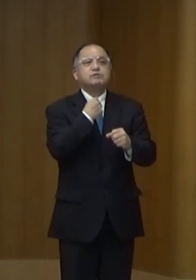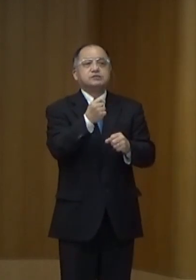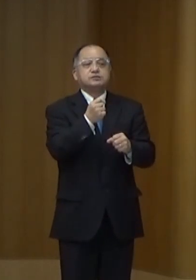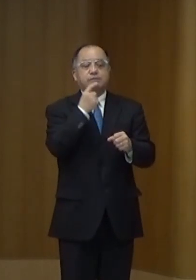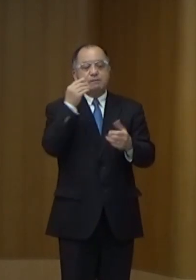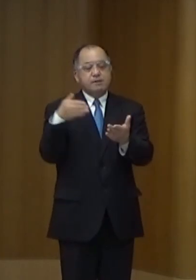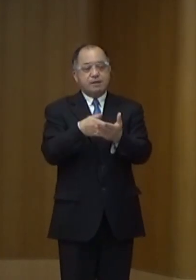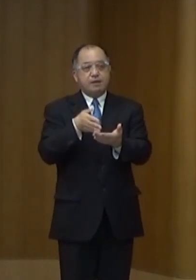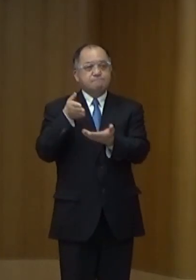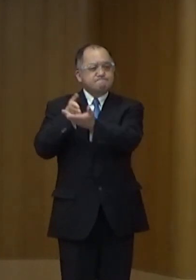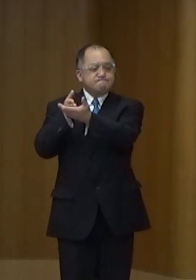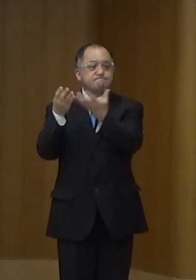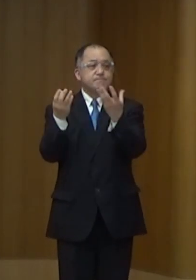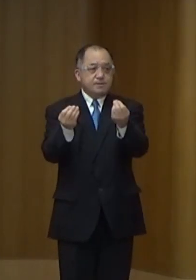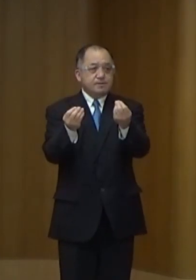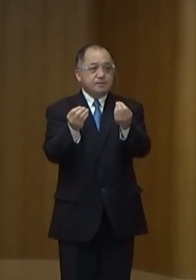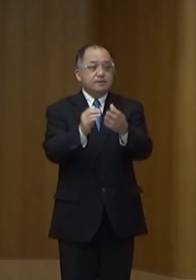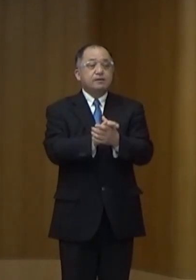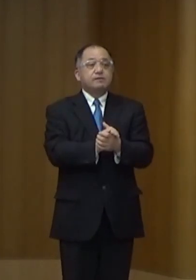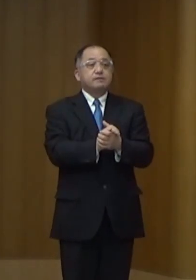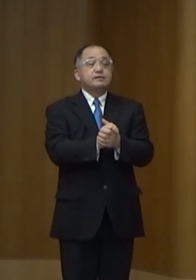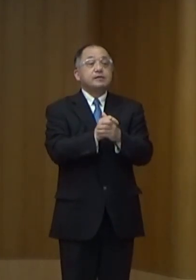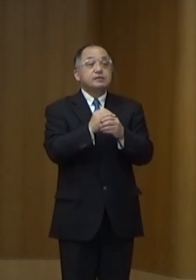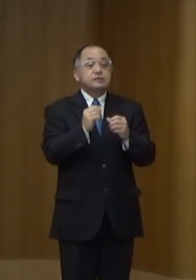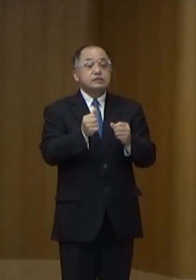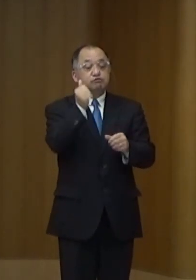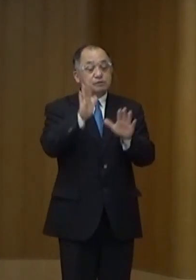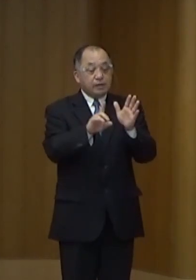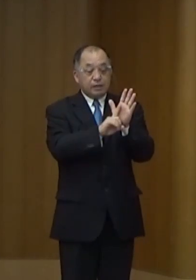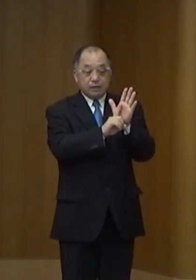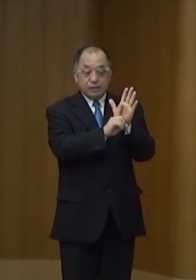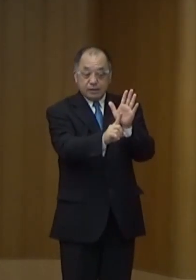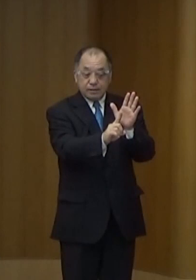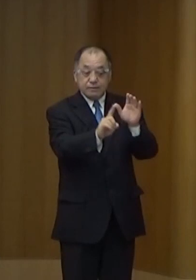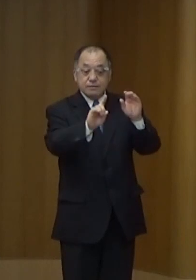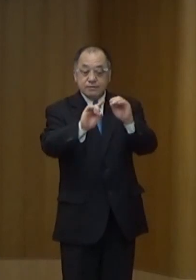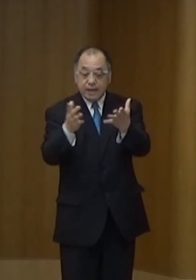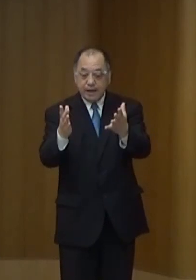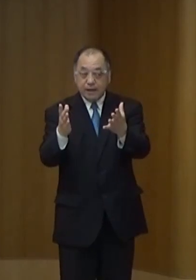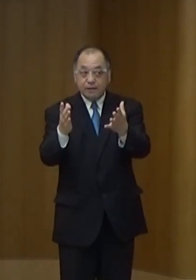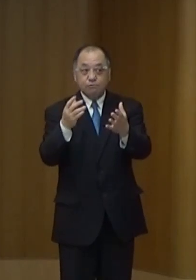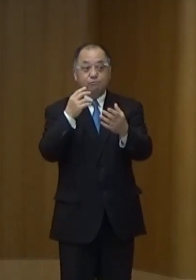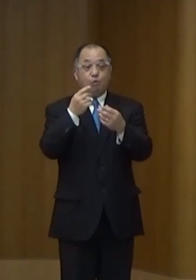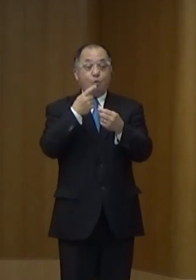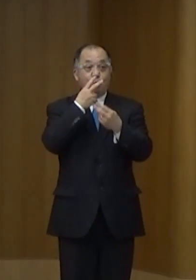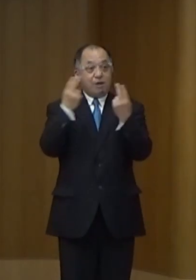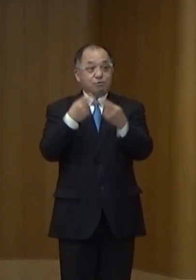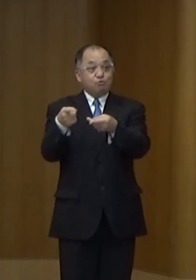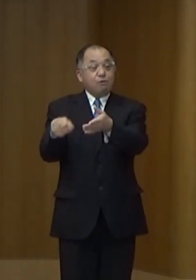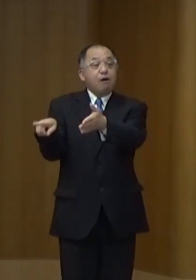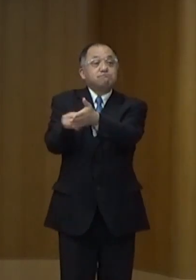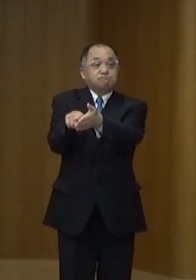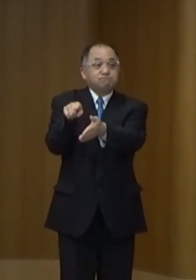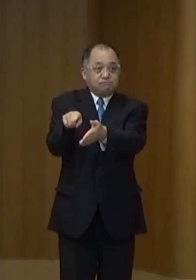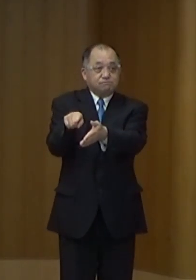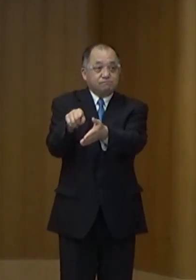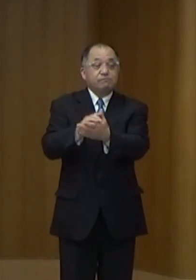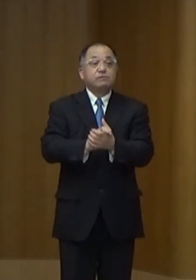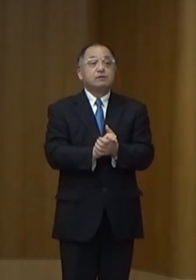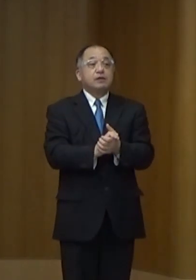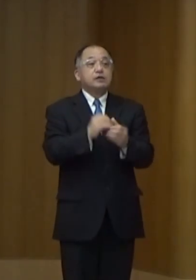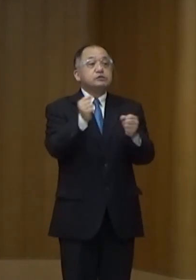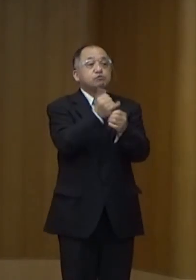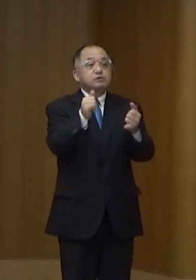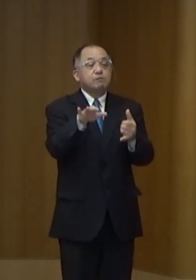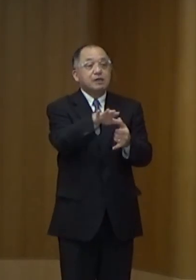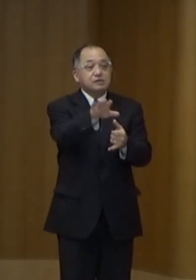が、その緊急事態宣言が発令されていない地域、我々北海道についても事業者の皆